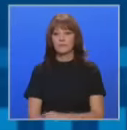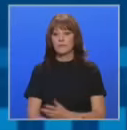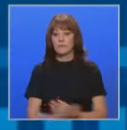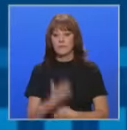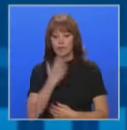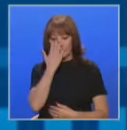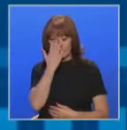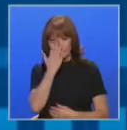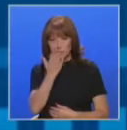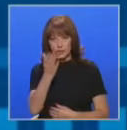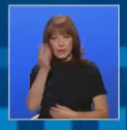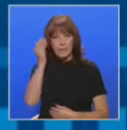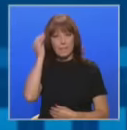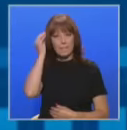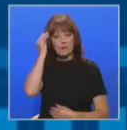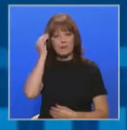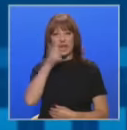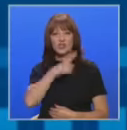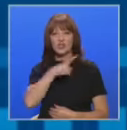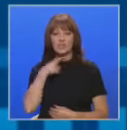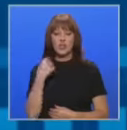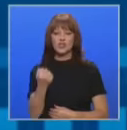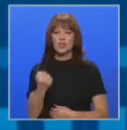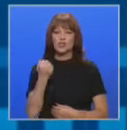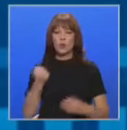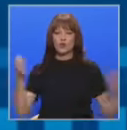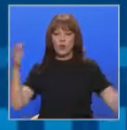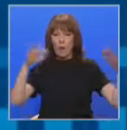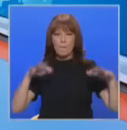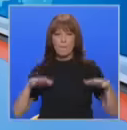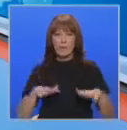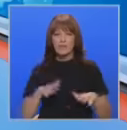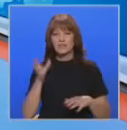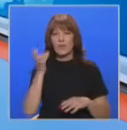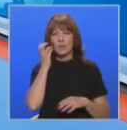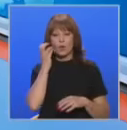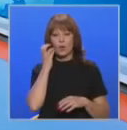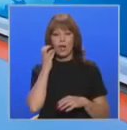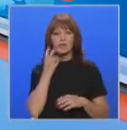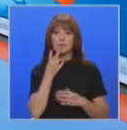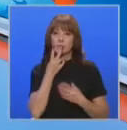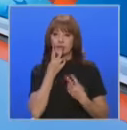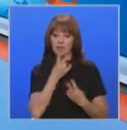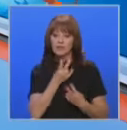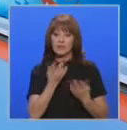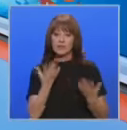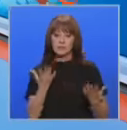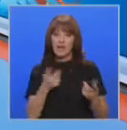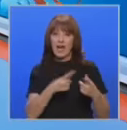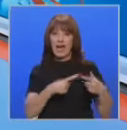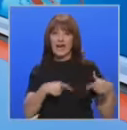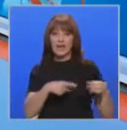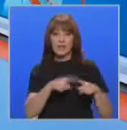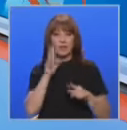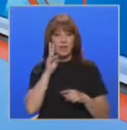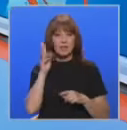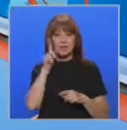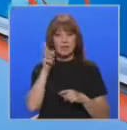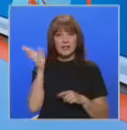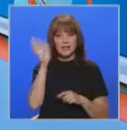Почитаме паметта на жертвите на жестокото бедствие на юг от Бургас. И още е картината в опустошените райони три дни